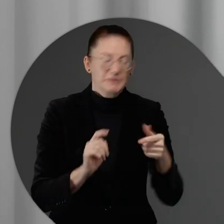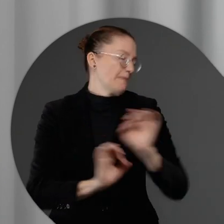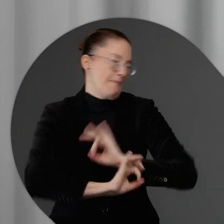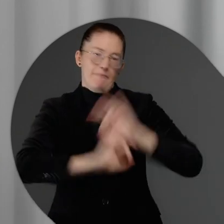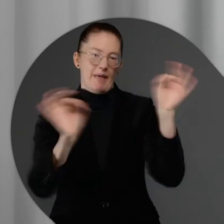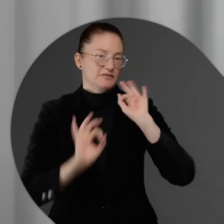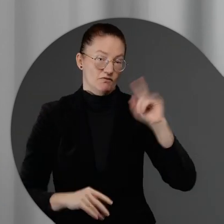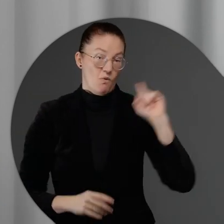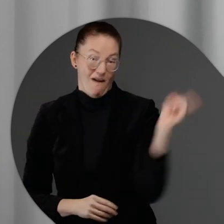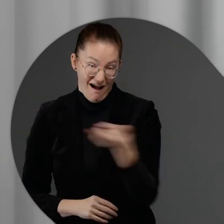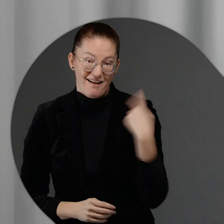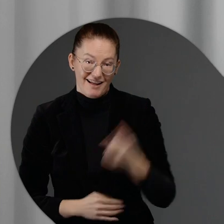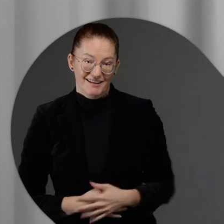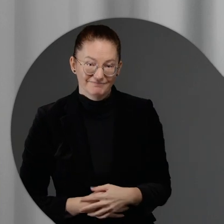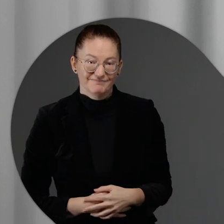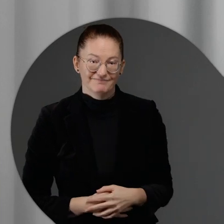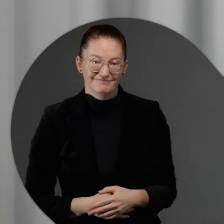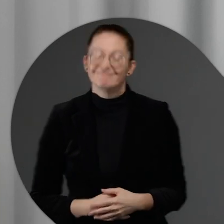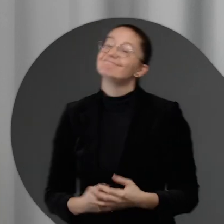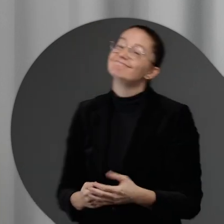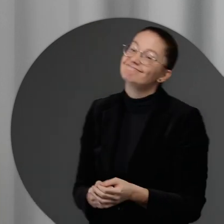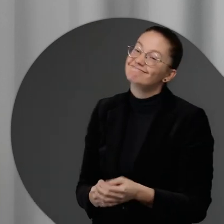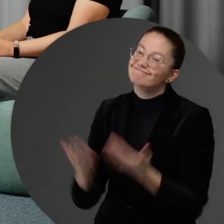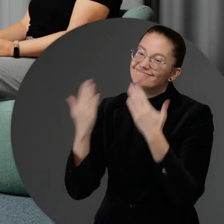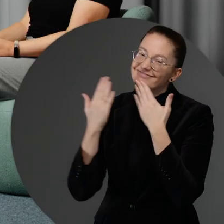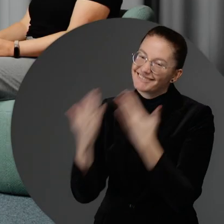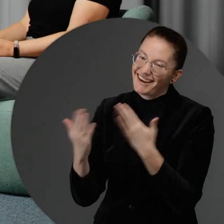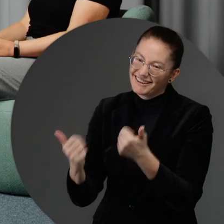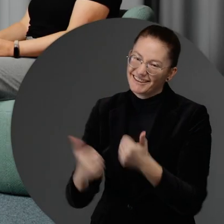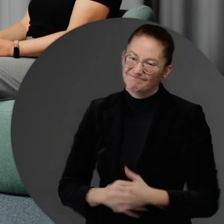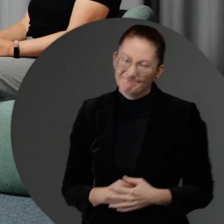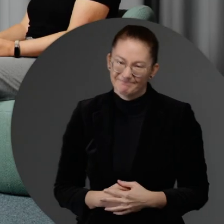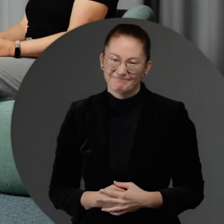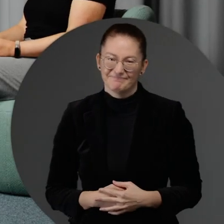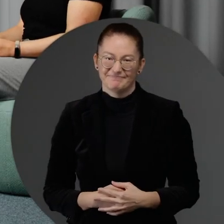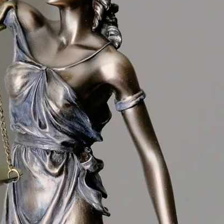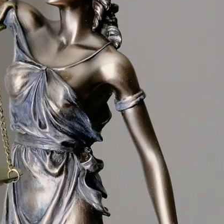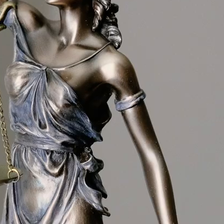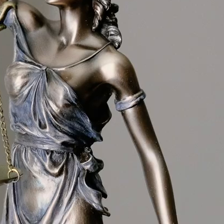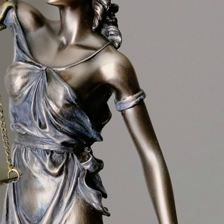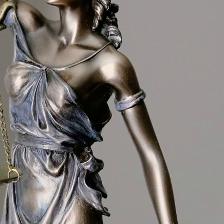ist eine barrierefreie Website eine bessere Website. Danke.